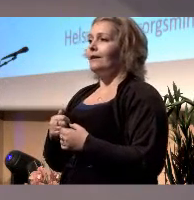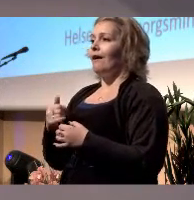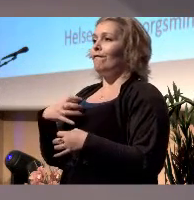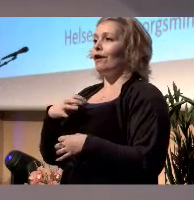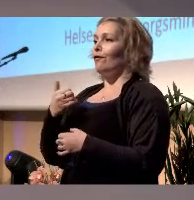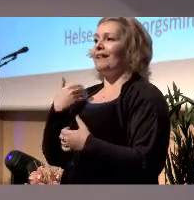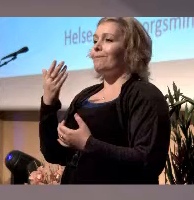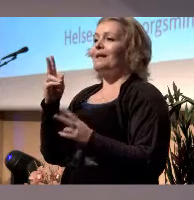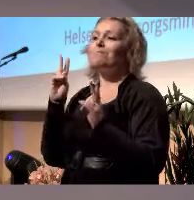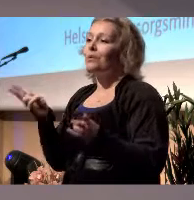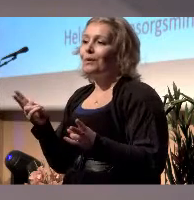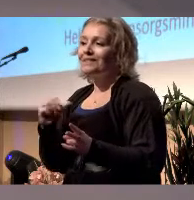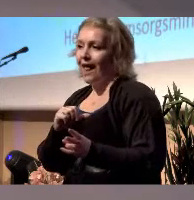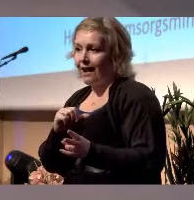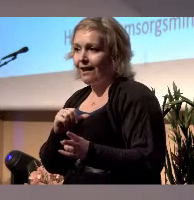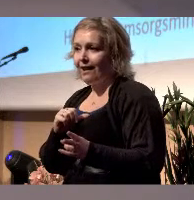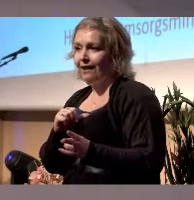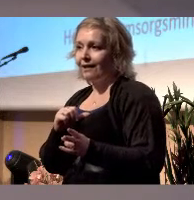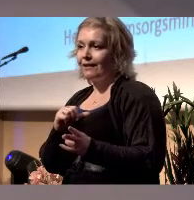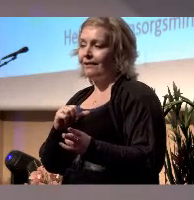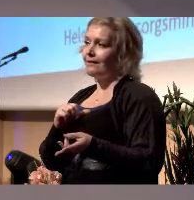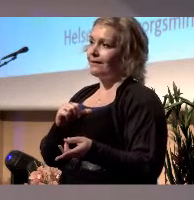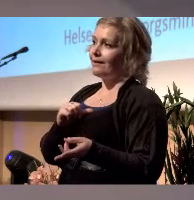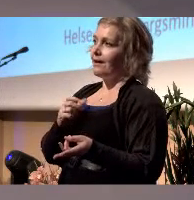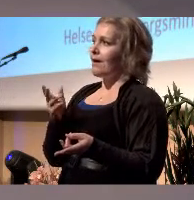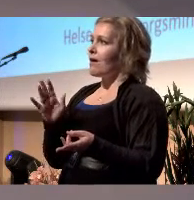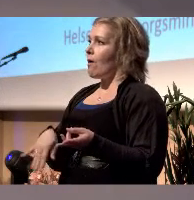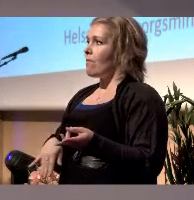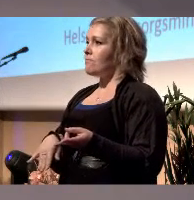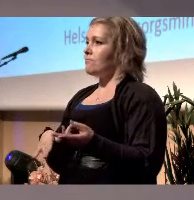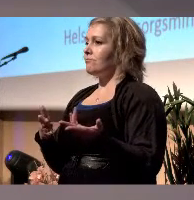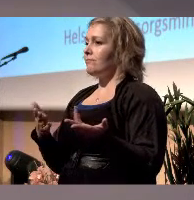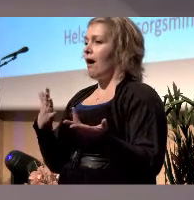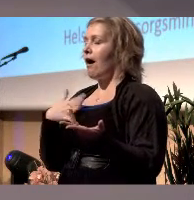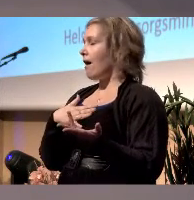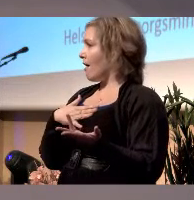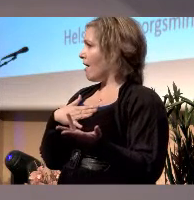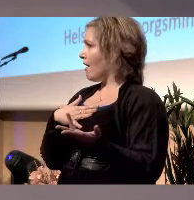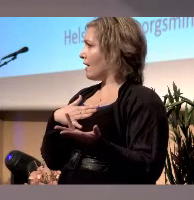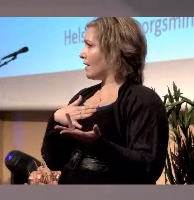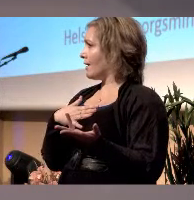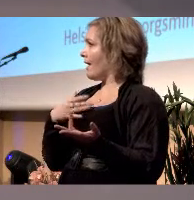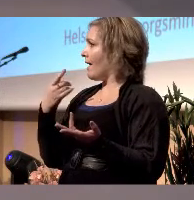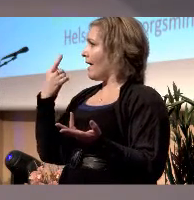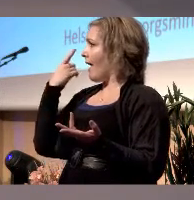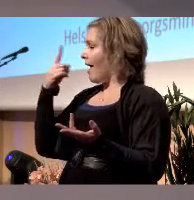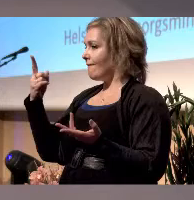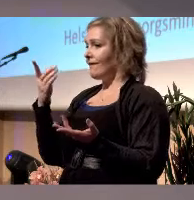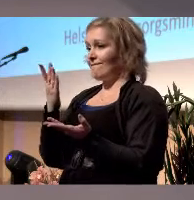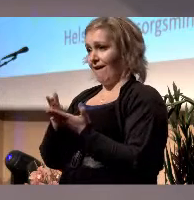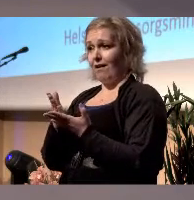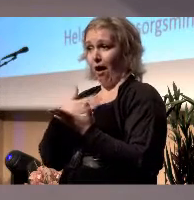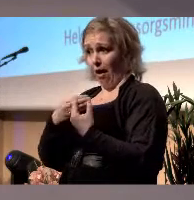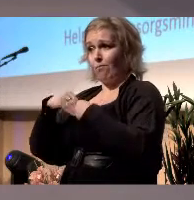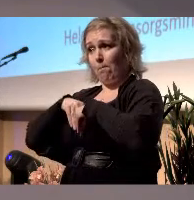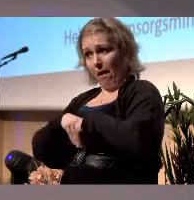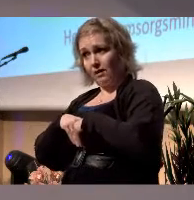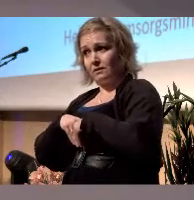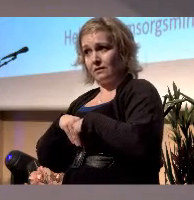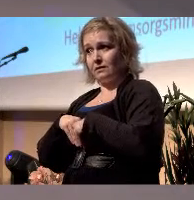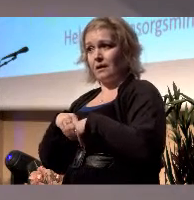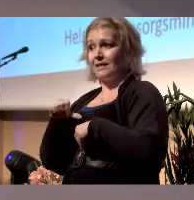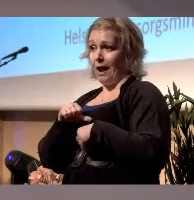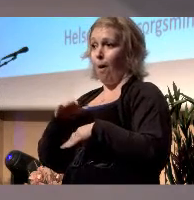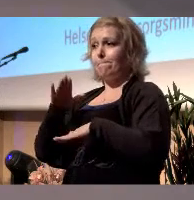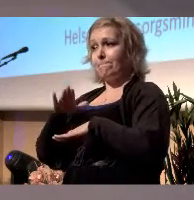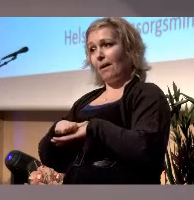Frykten for ikke bli brukt selv om en har en evne sine på plass, selv om en har passert